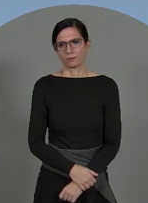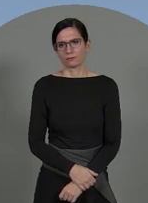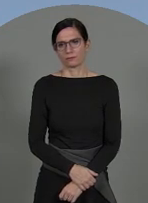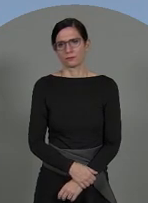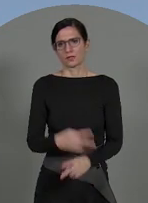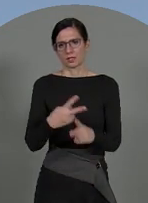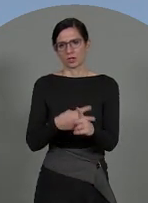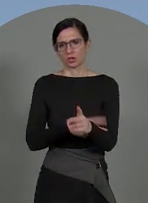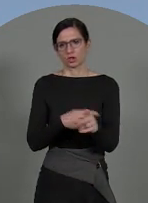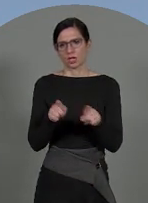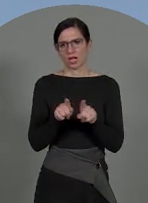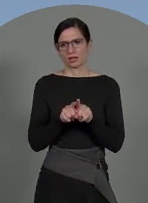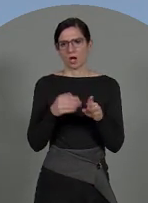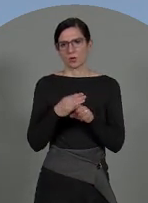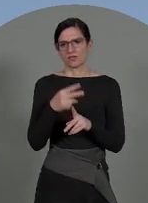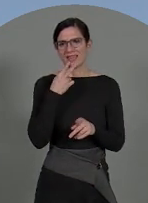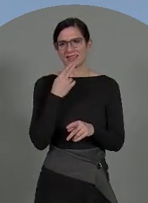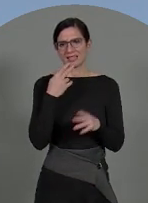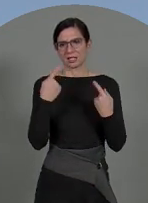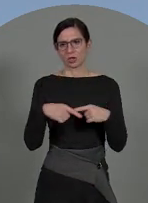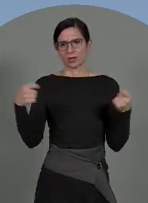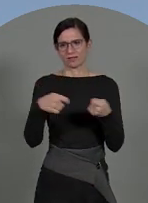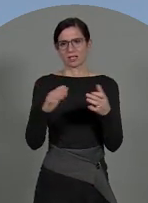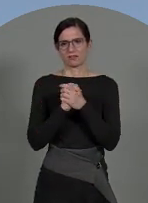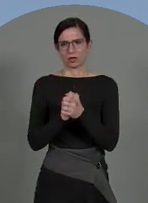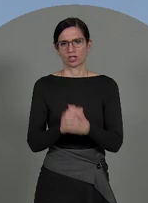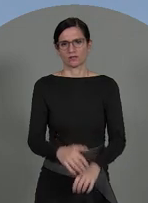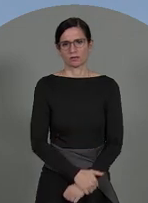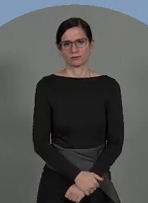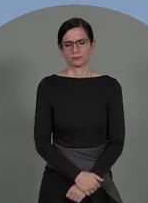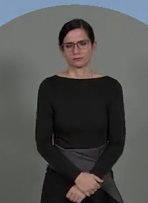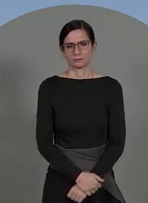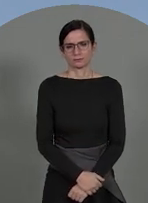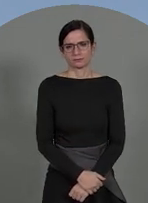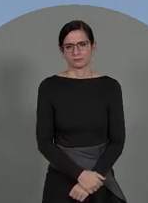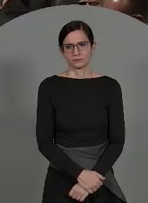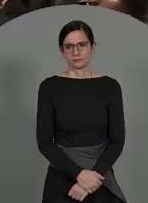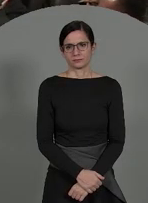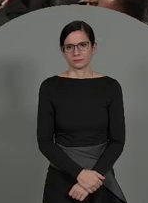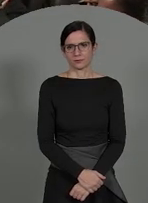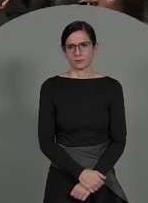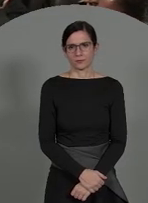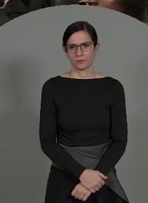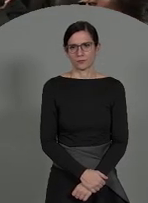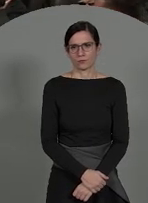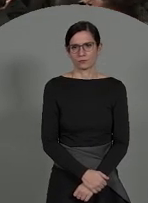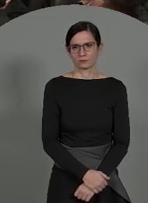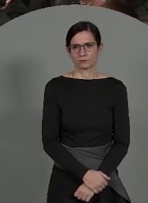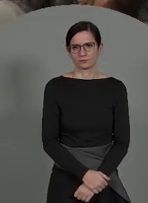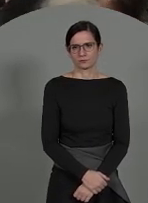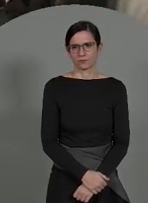Staat auch ein bisschen für die Energie. Freundschaft. Okay. Das machst du, bedankst. Okay, gut.